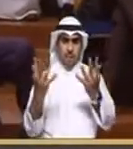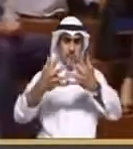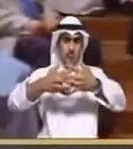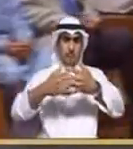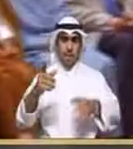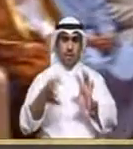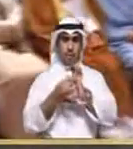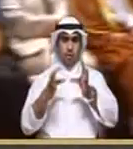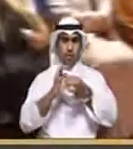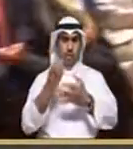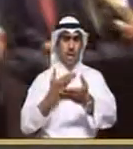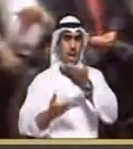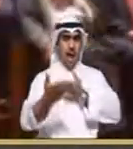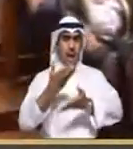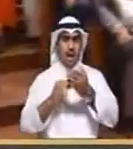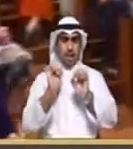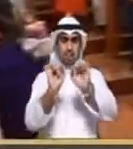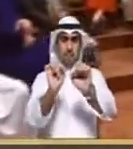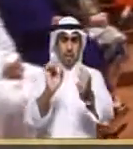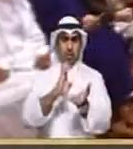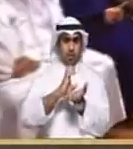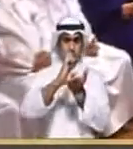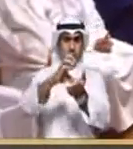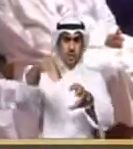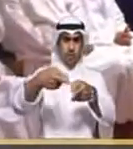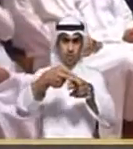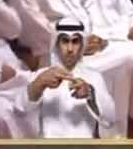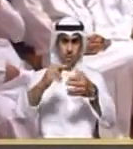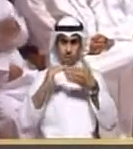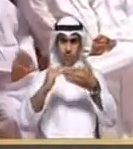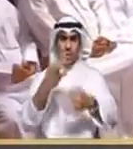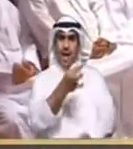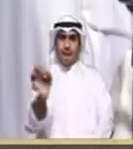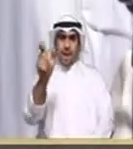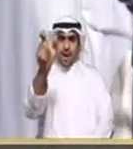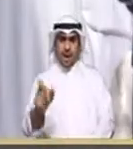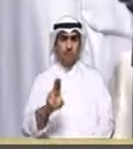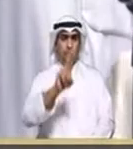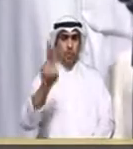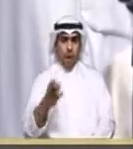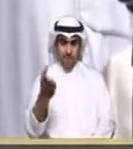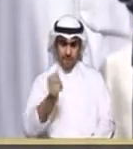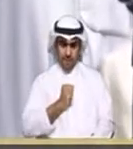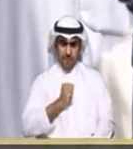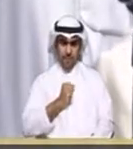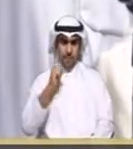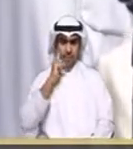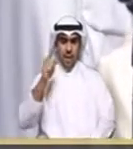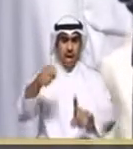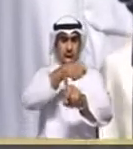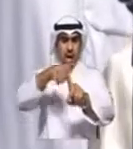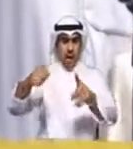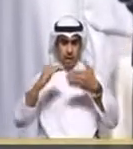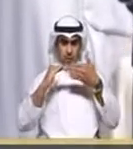العلاقات العامة جائزة الكويت للعلاقات العامة وخدمة العملاء. إن الرعاية السامية للجائزة دليل